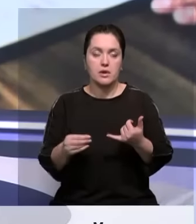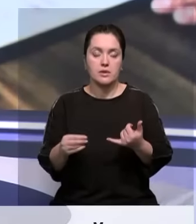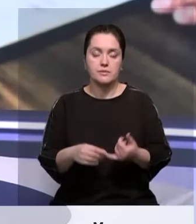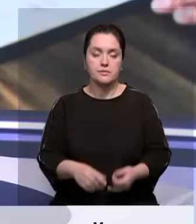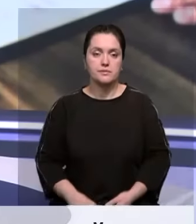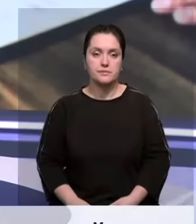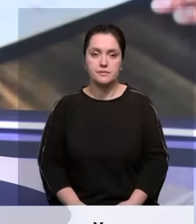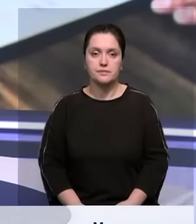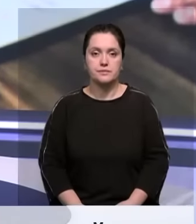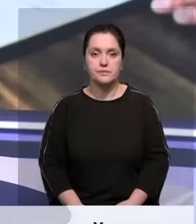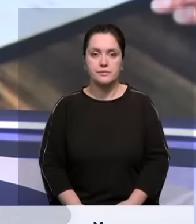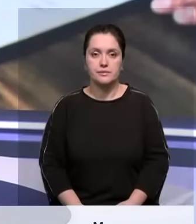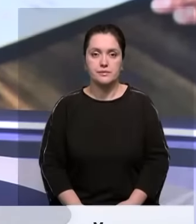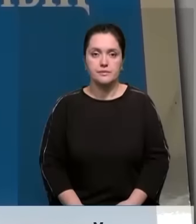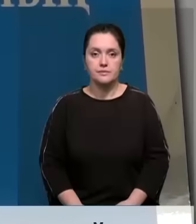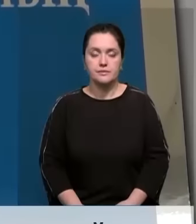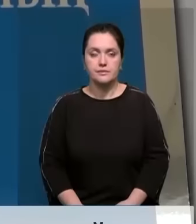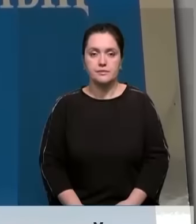Лиана Жамлиханова расскажет.